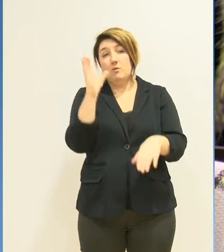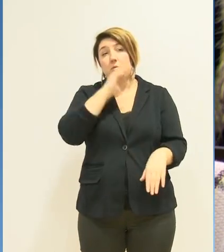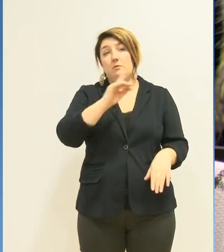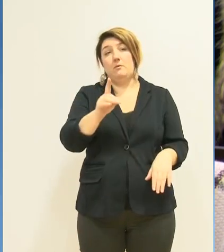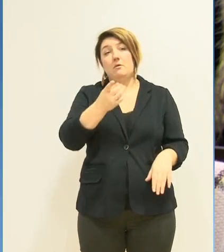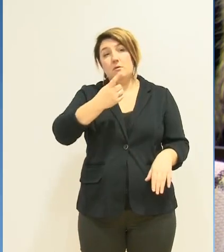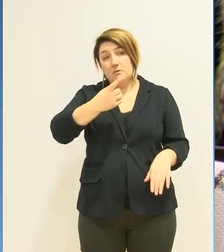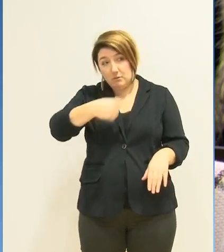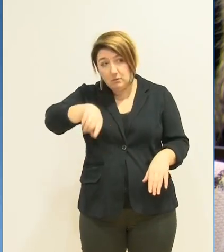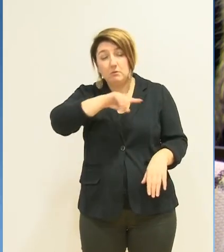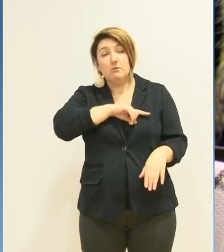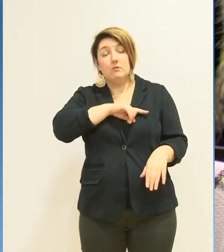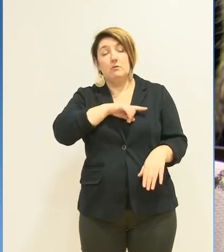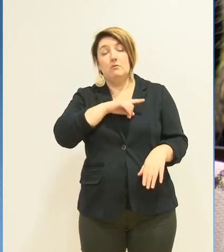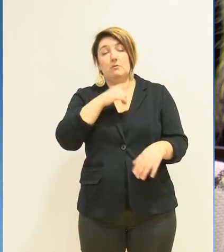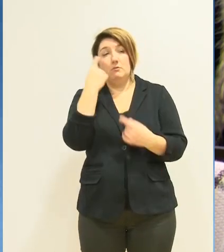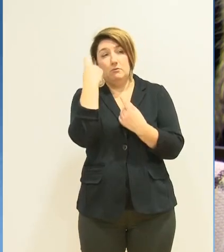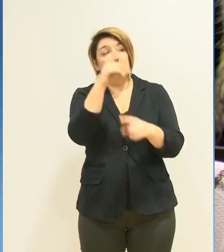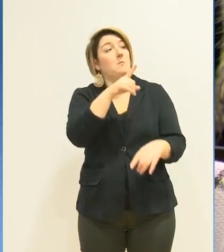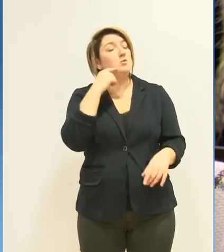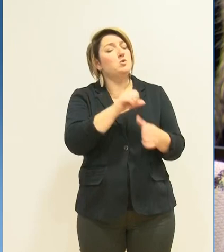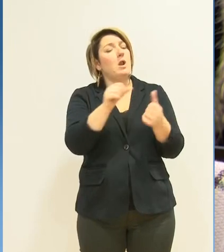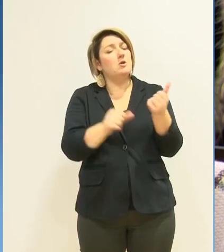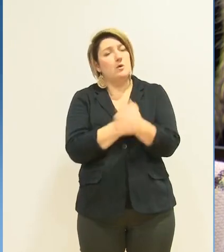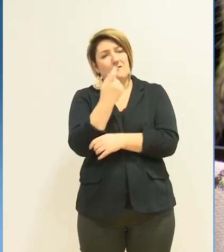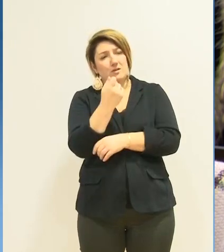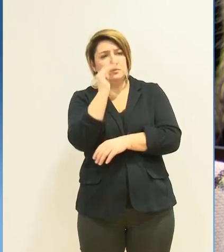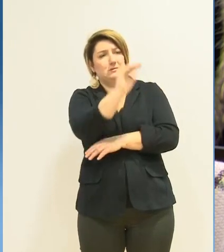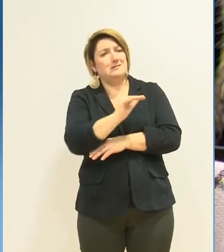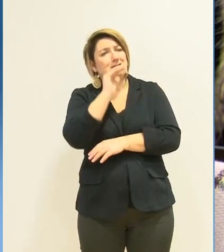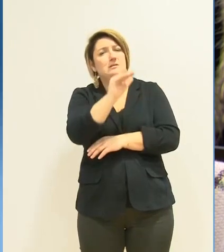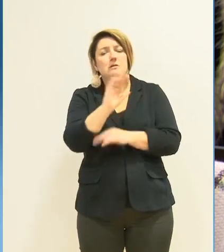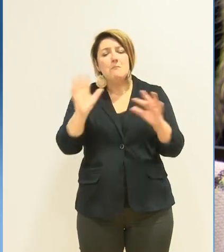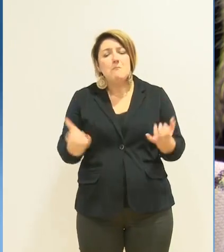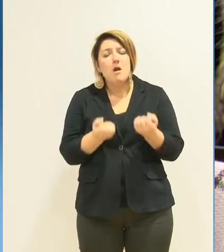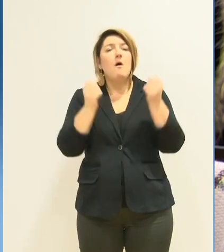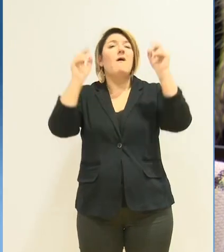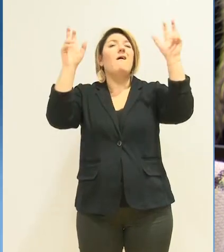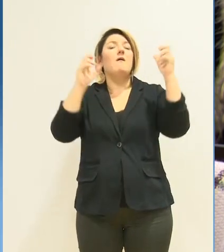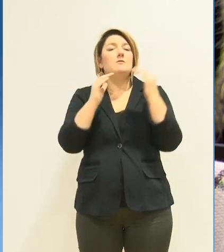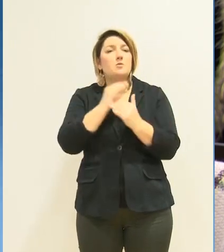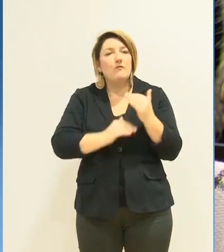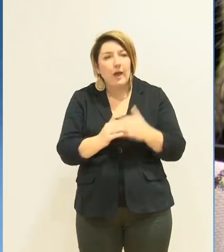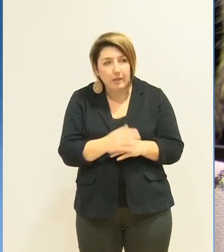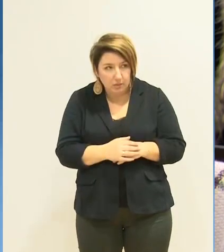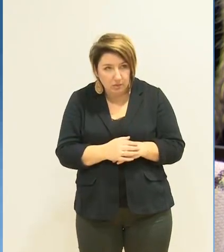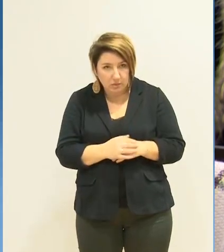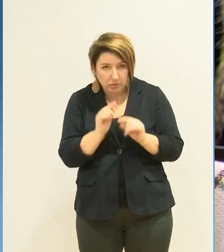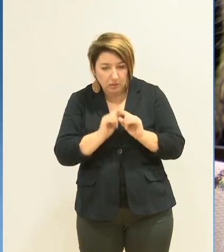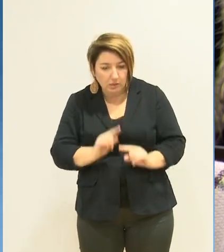demandé à maintes reprises monsieur l'agent finances les détails du plan dit de sauvegarde est votée et évoquait encore une fois dans ce budget